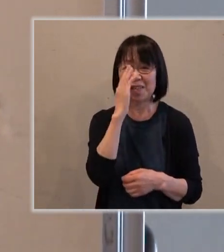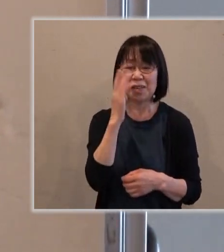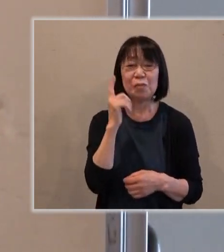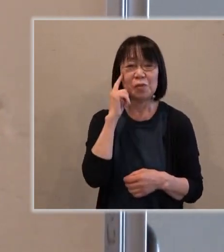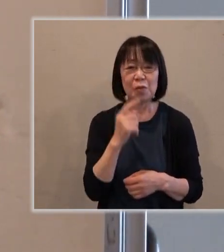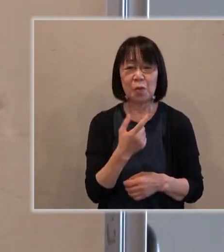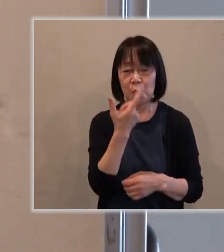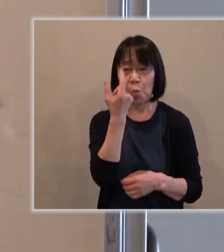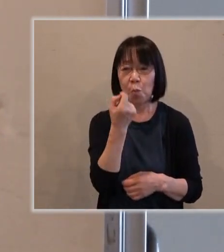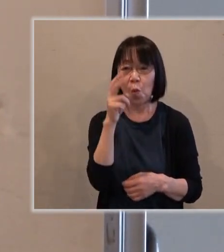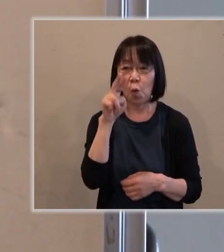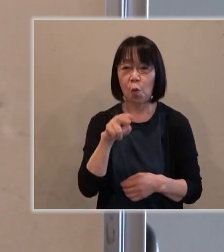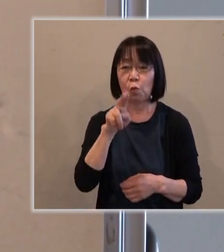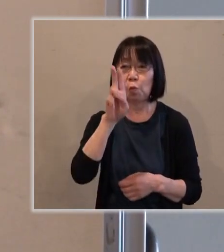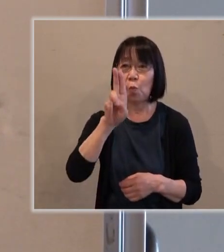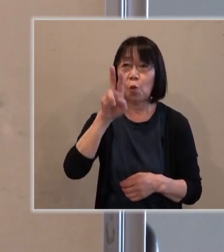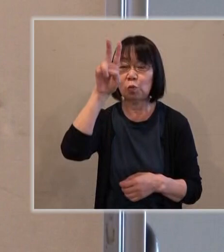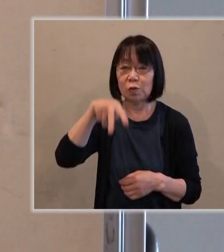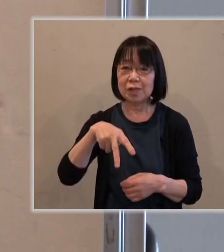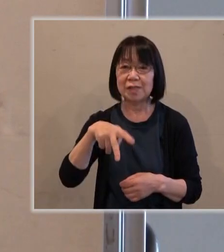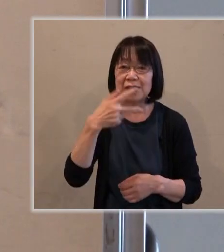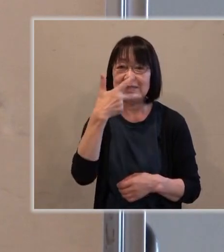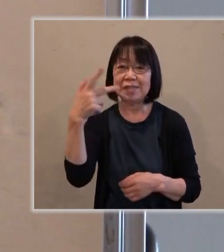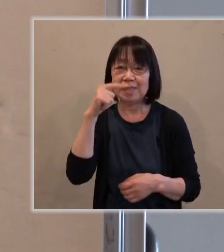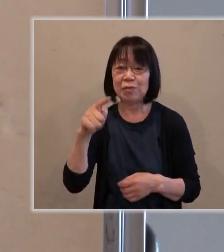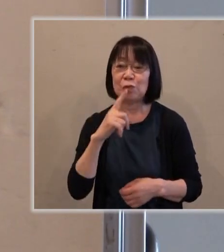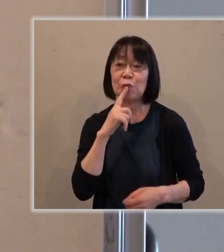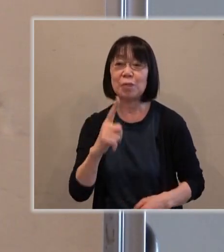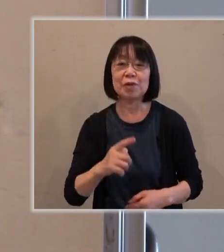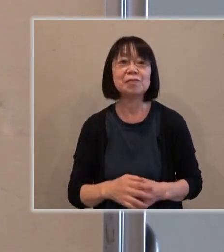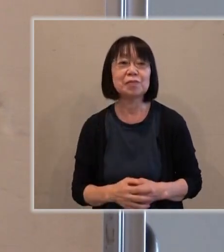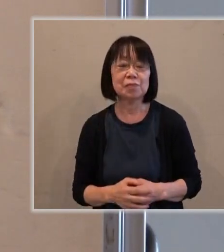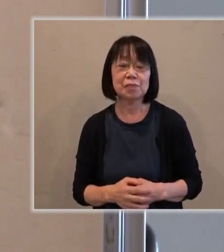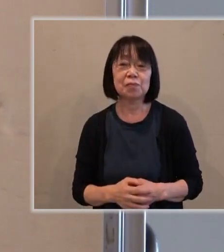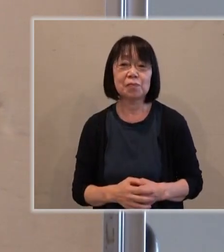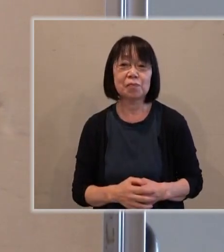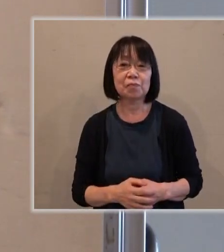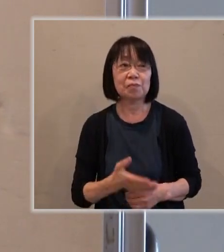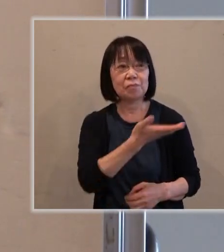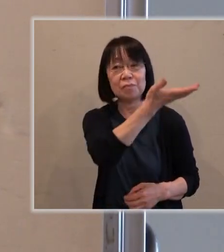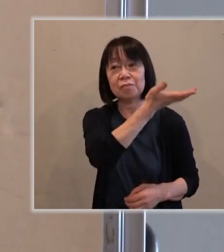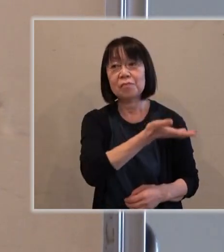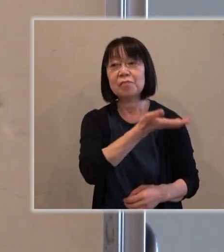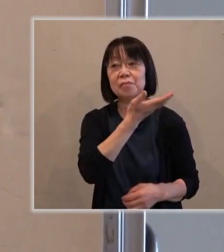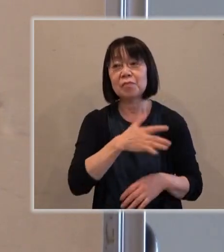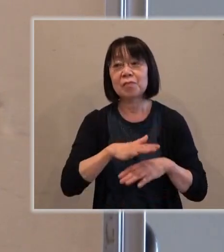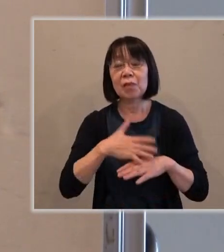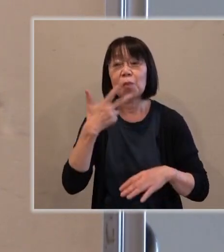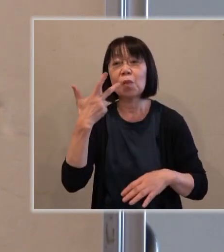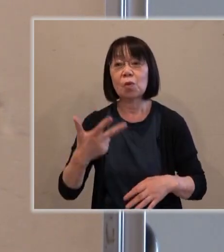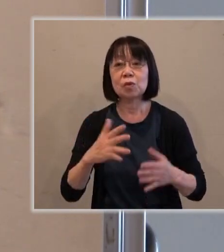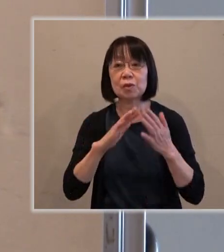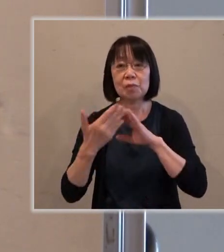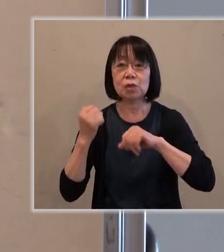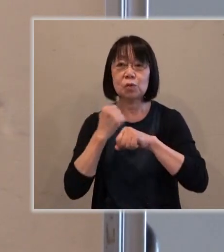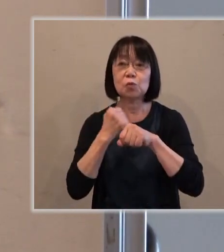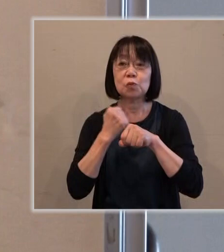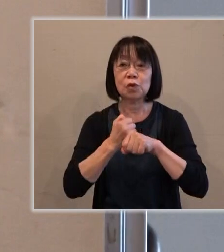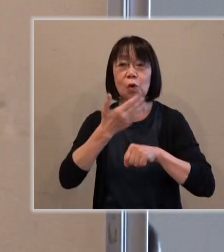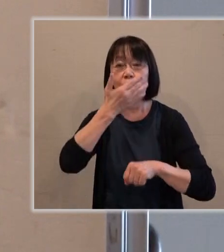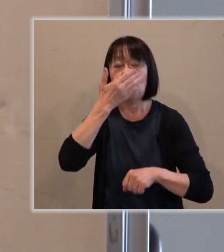毛利仁と申します。僕は、ここに書いてある札幌市まちづくり若者実行委員会っていうところ